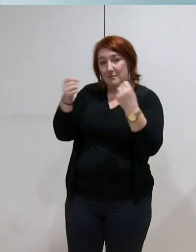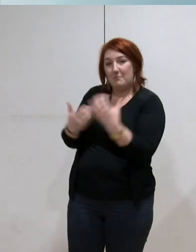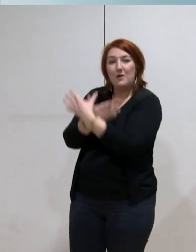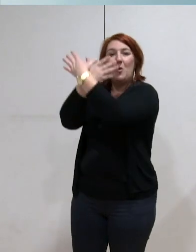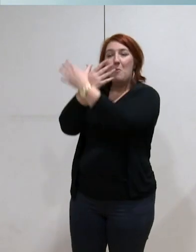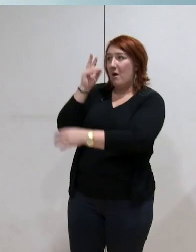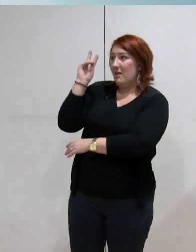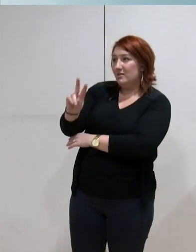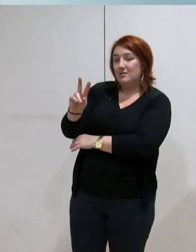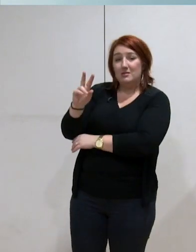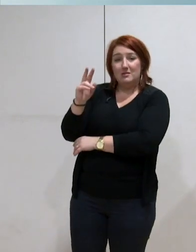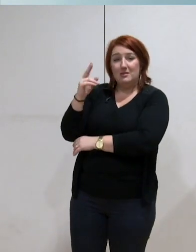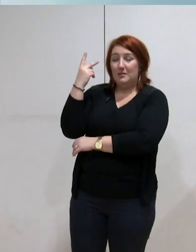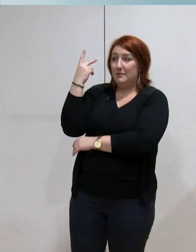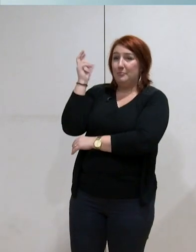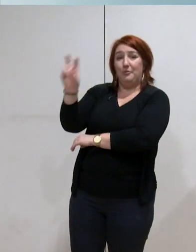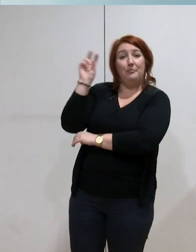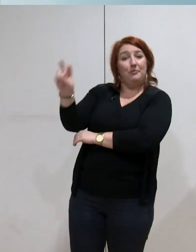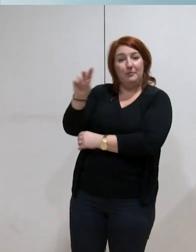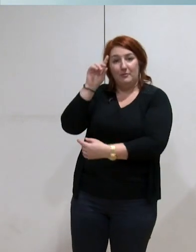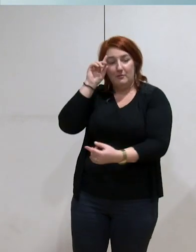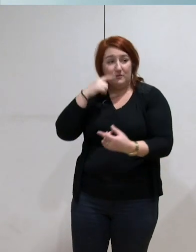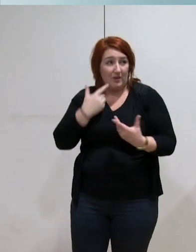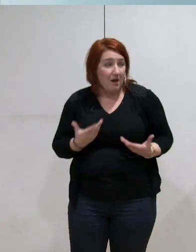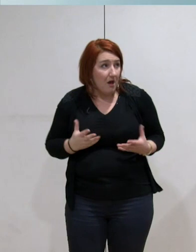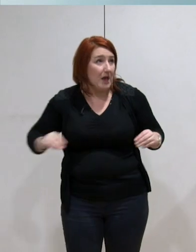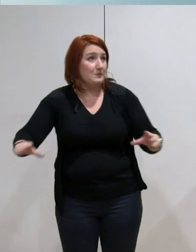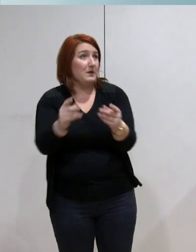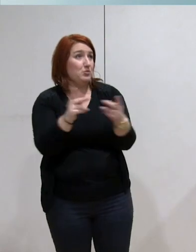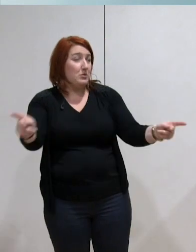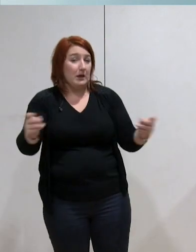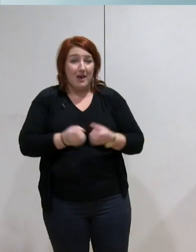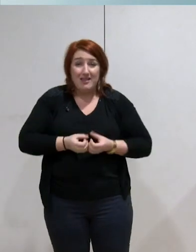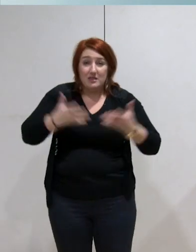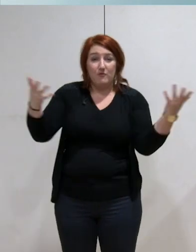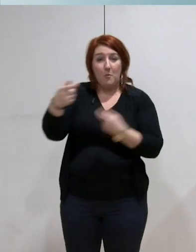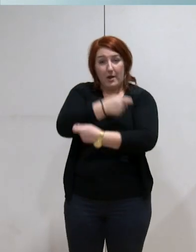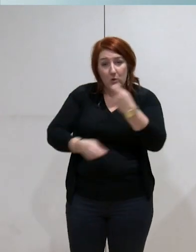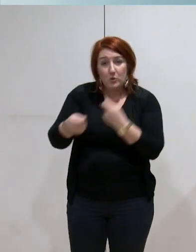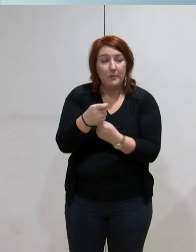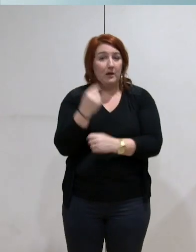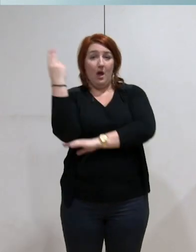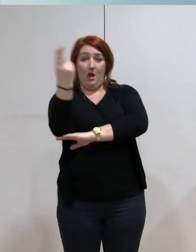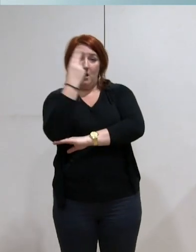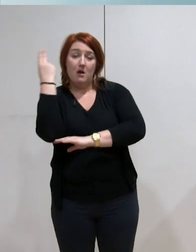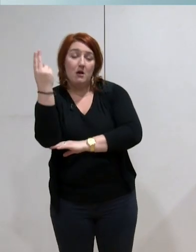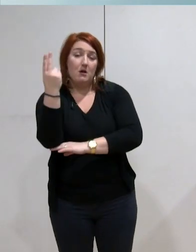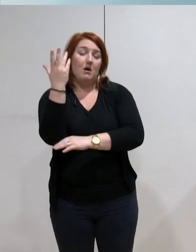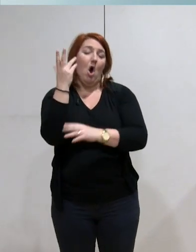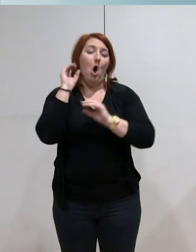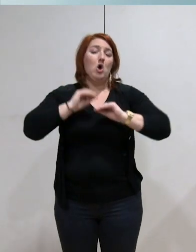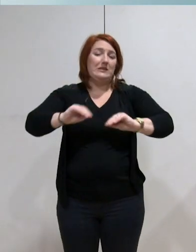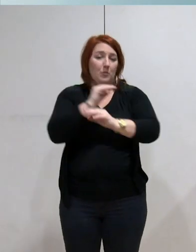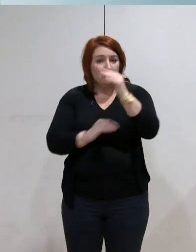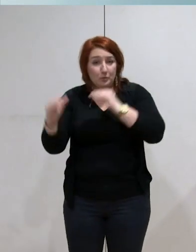périmètre d'action qui intègre maintenant les espaces publics le développement économique ou bien l'enseignement supérieur et la recherche à chaque fois